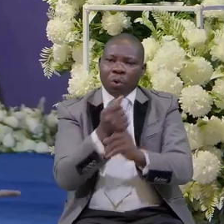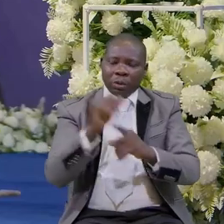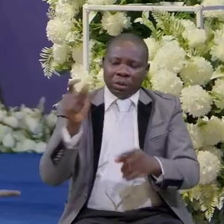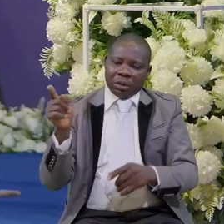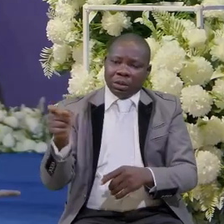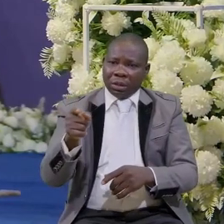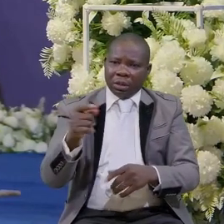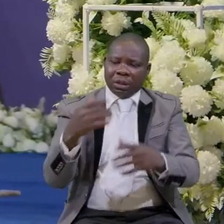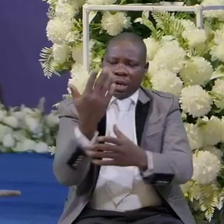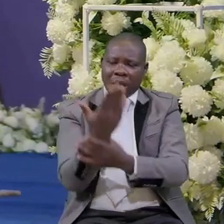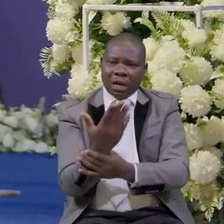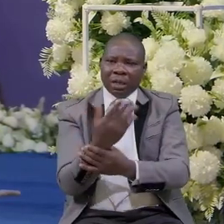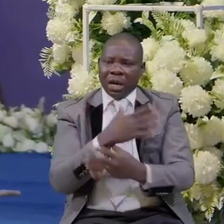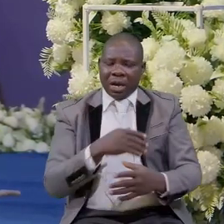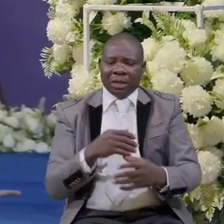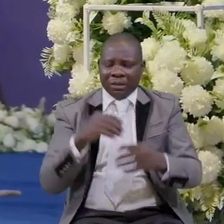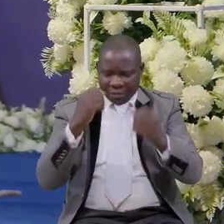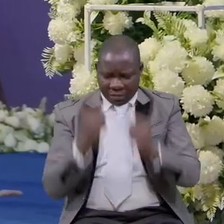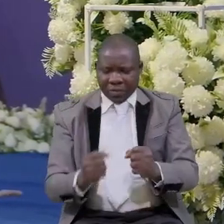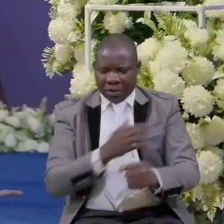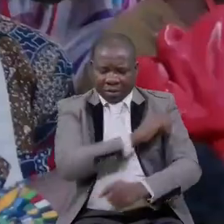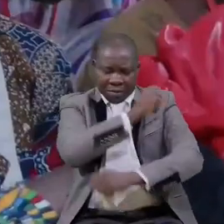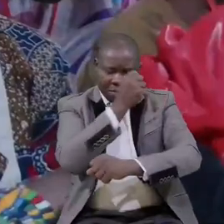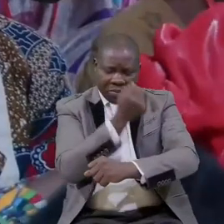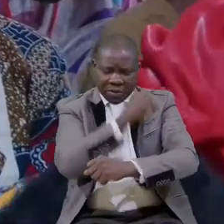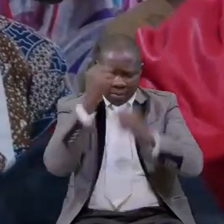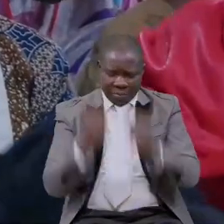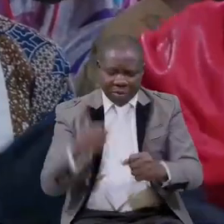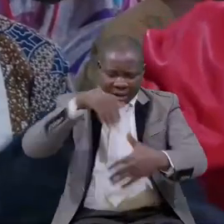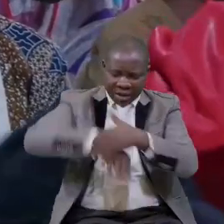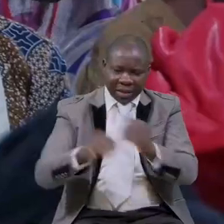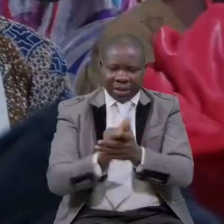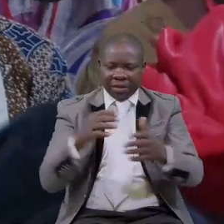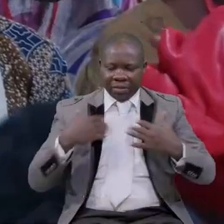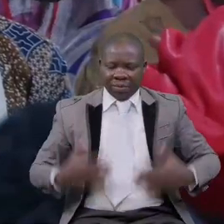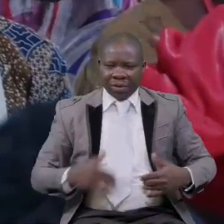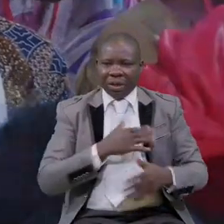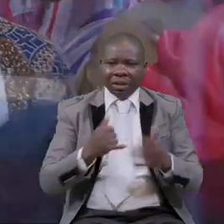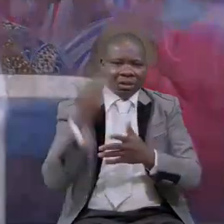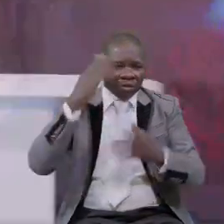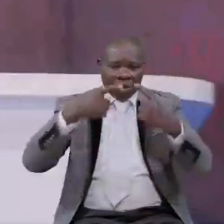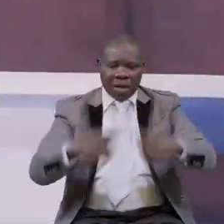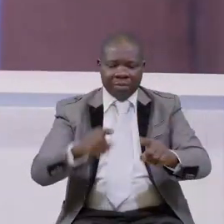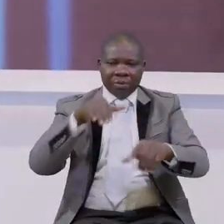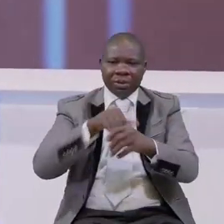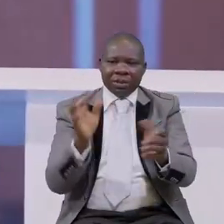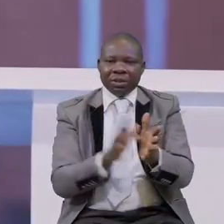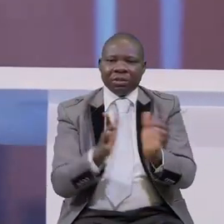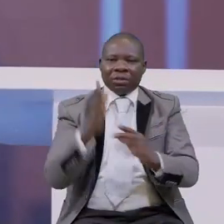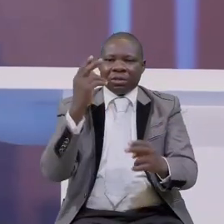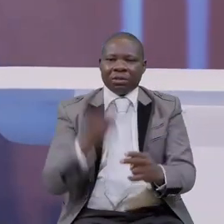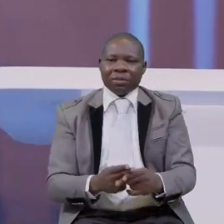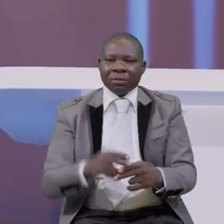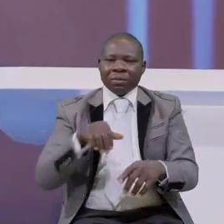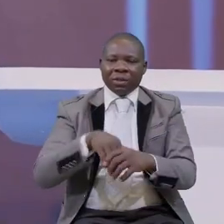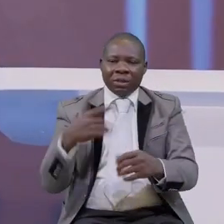fait lever. La force est venue en lui et ça va t'arriver au nom de Jésus. Nous sommes en